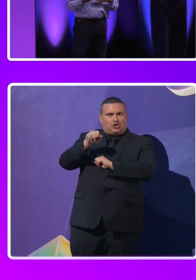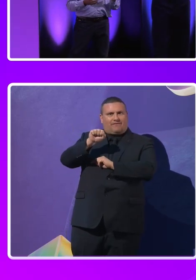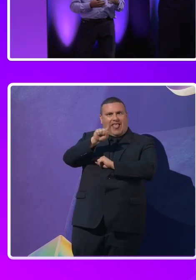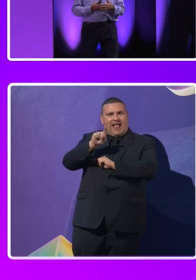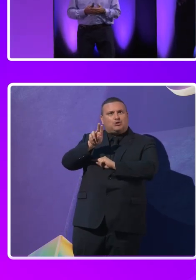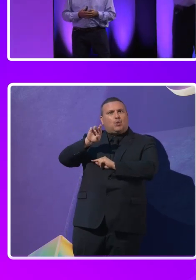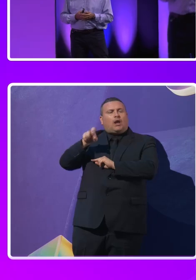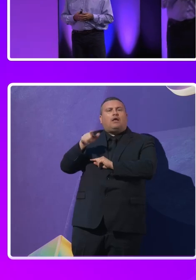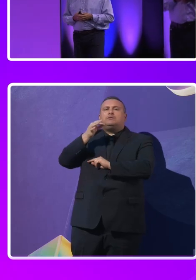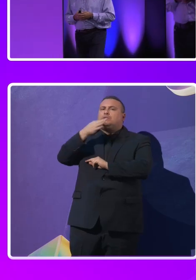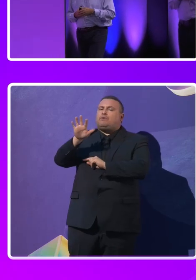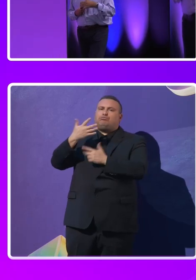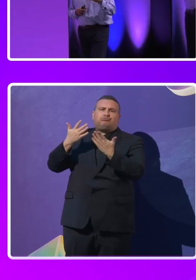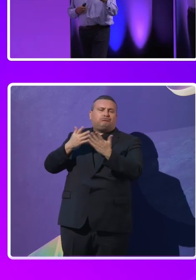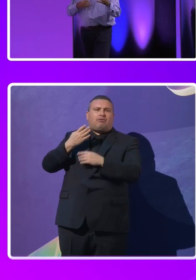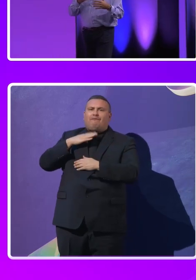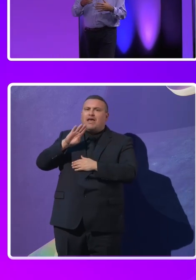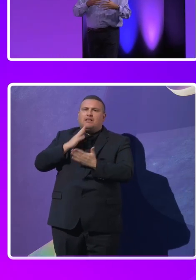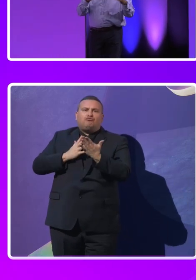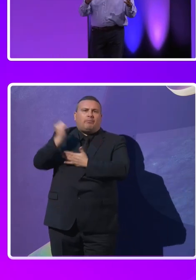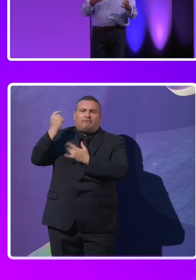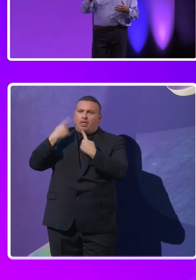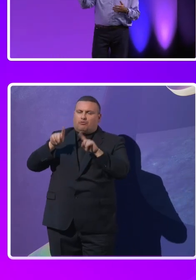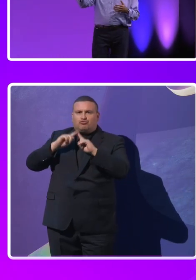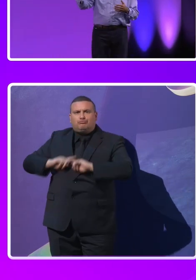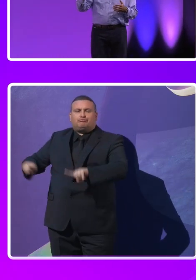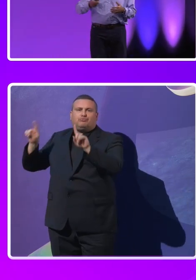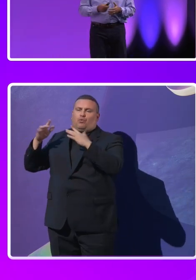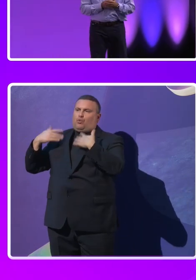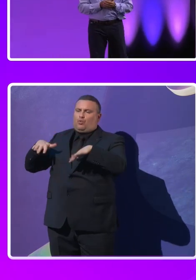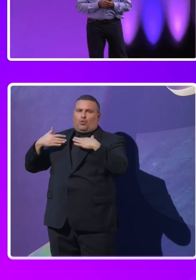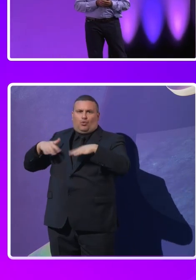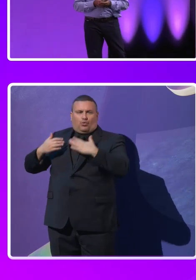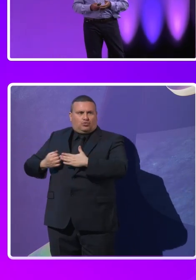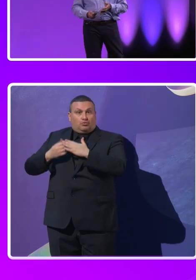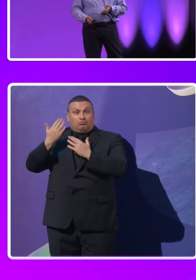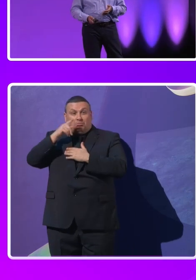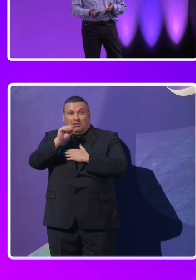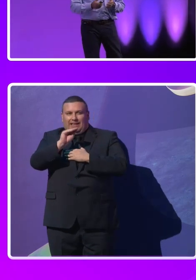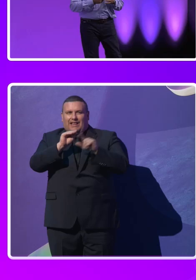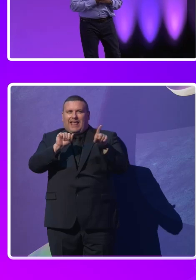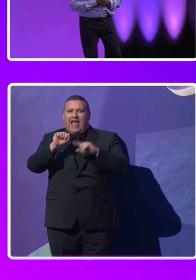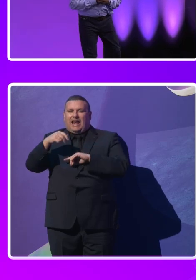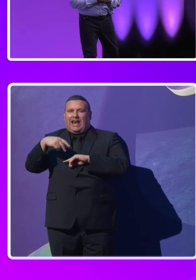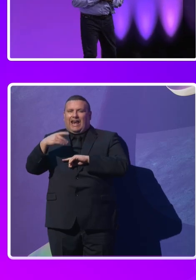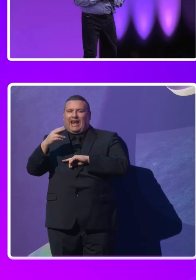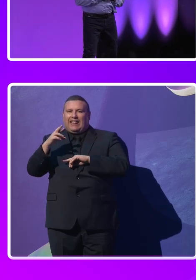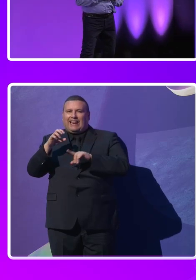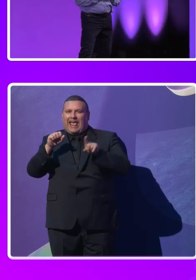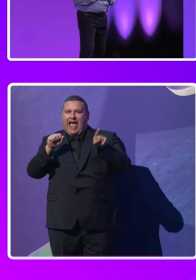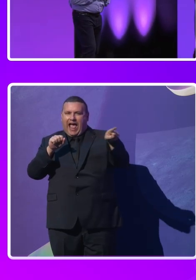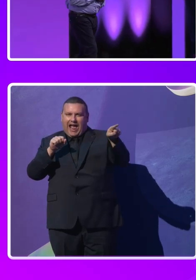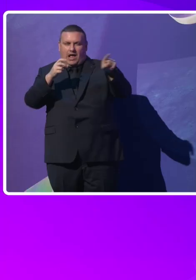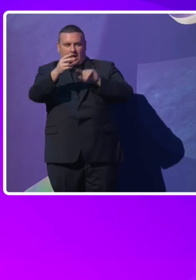hanno una serie di vantaggi questa cosa si può applicare nelle altre aree e chiedo a Andrea magari di fare un Drill down per quello che riguarda invece l'esperienza